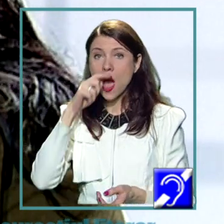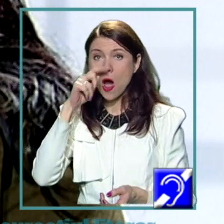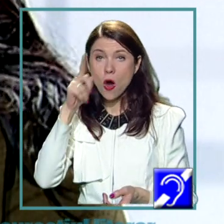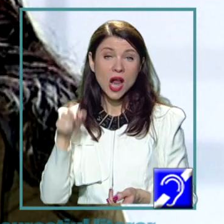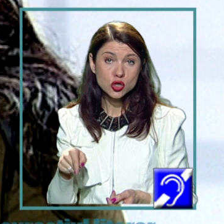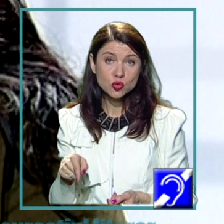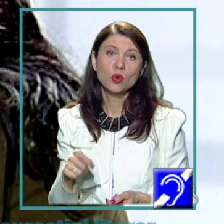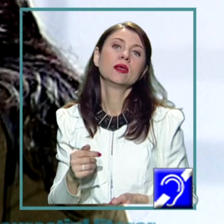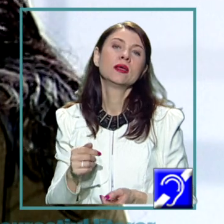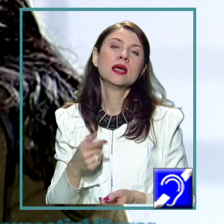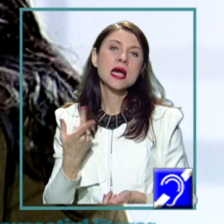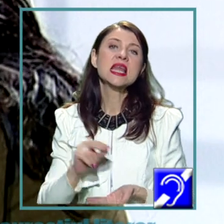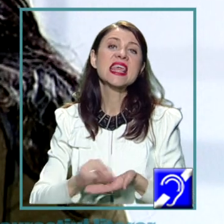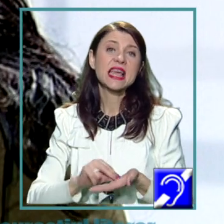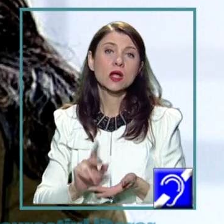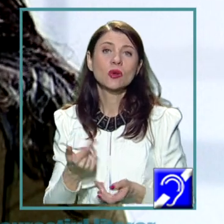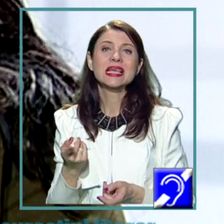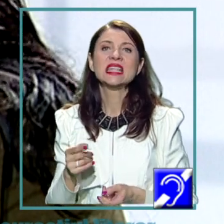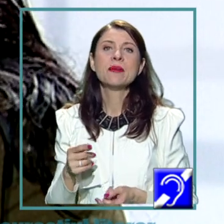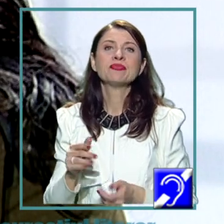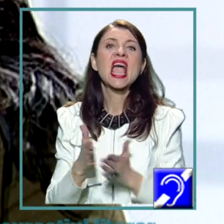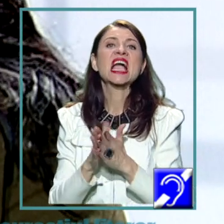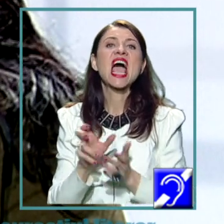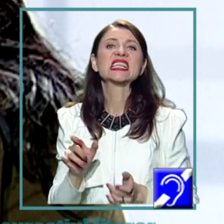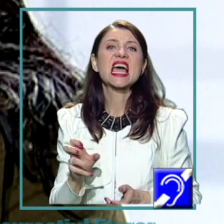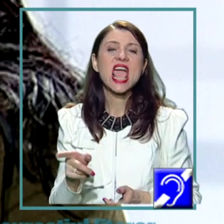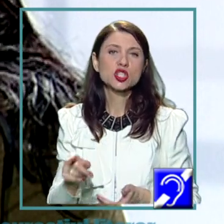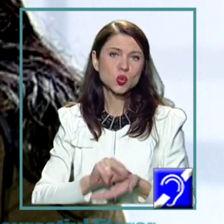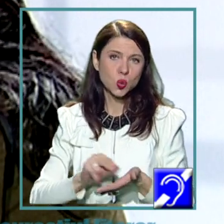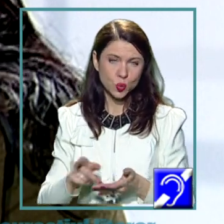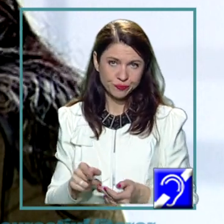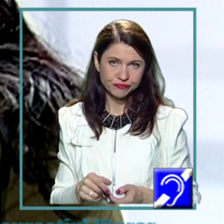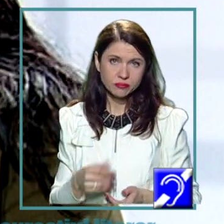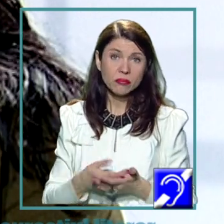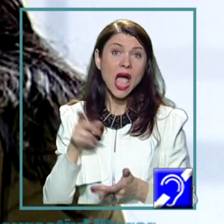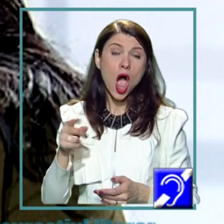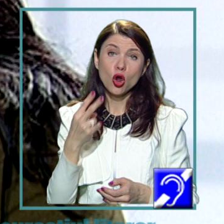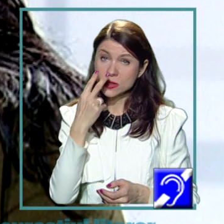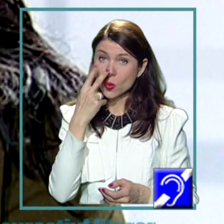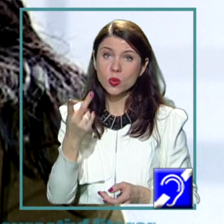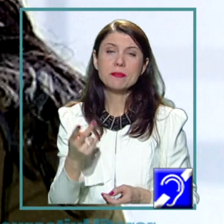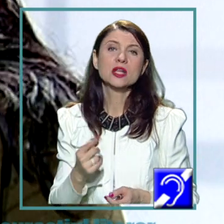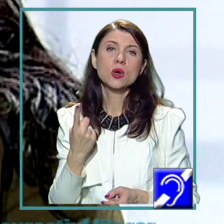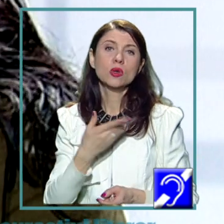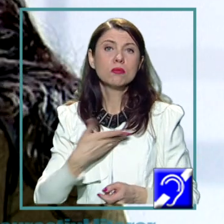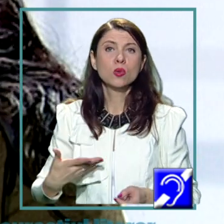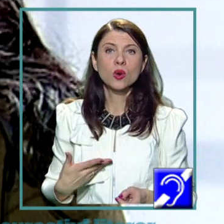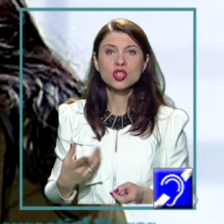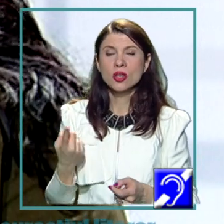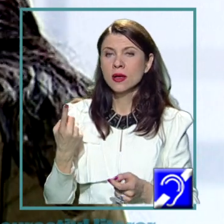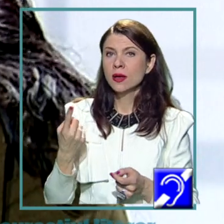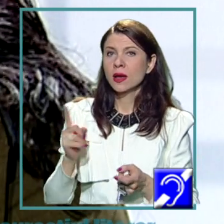Mircea Cărtărescu. Cred că acolo e cea mai complexă imagine a Bucureștiului. E un București ca un alter ego